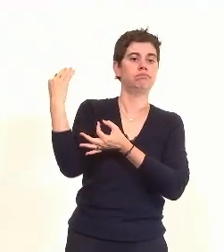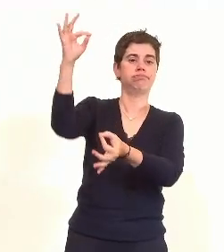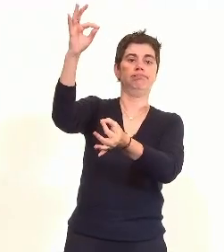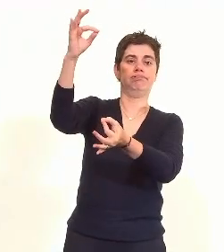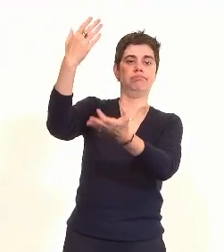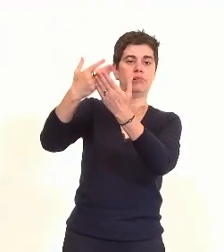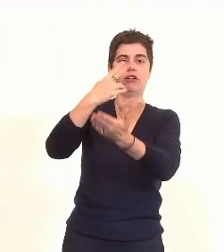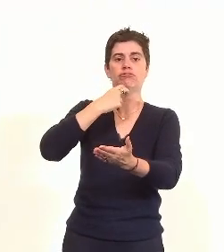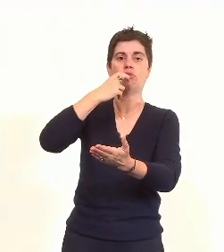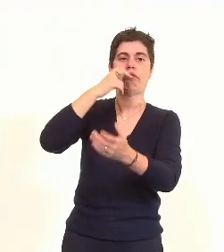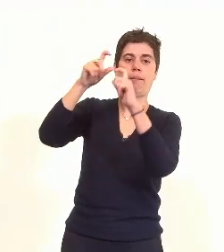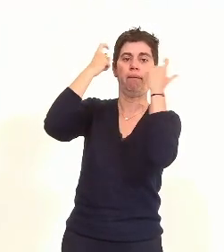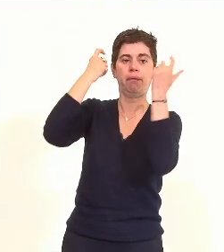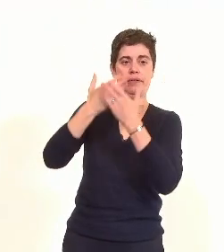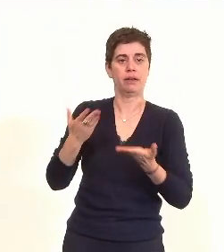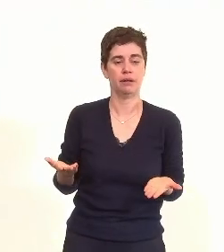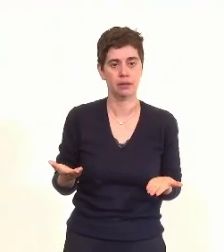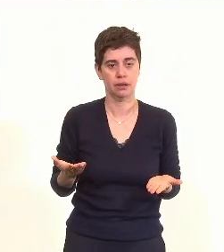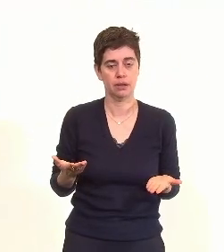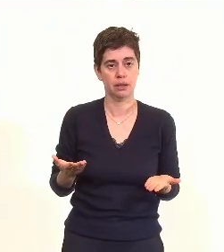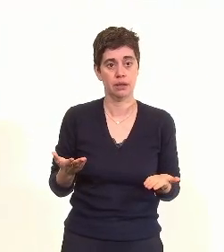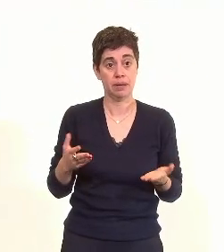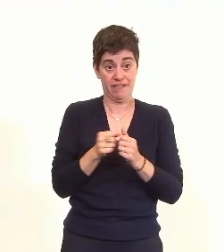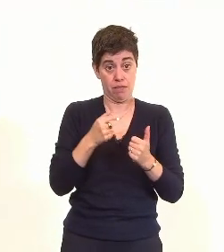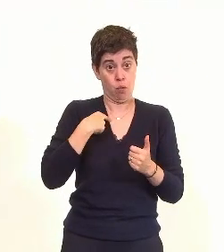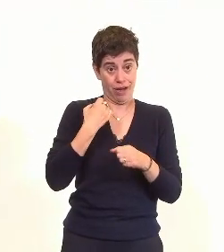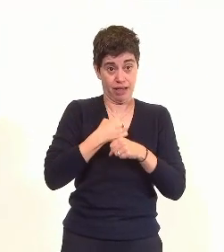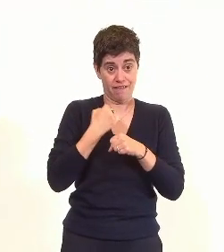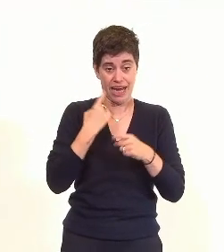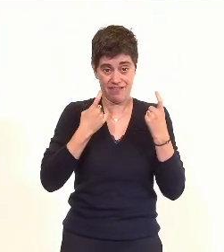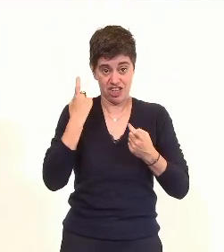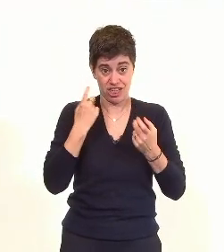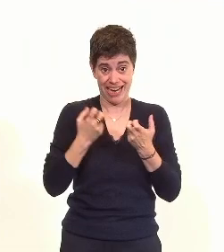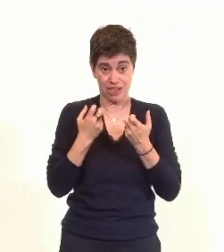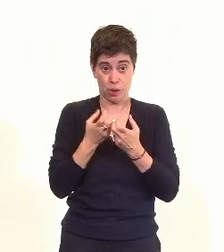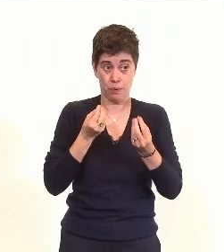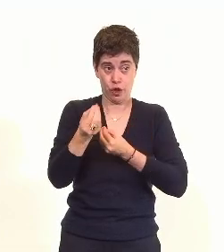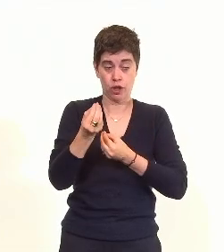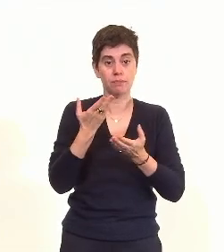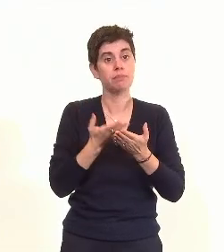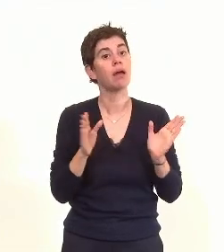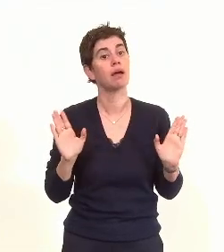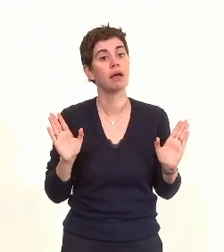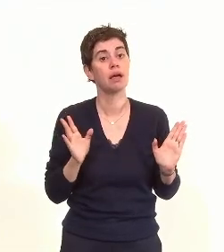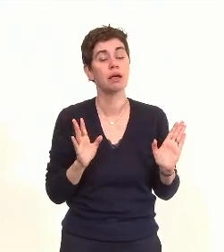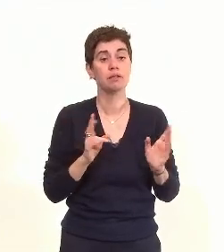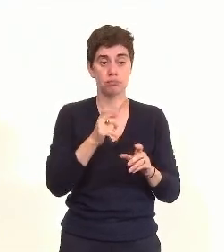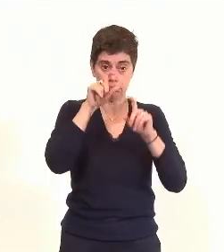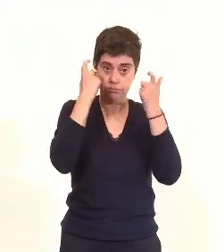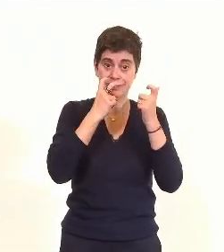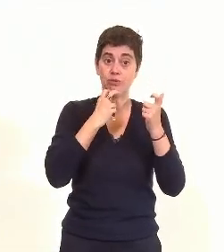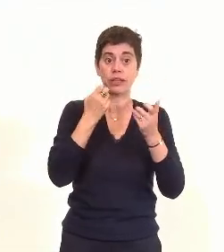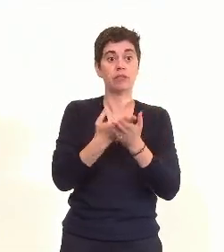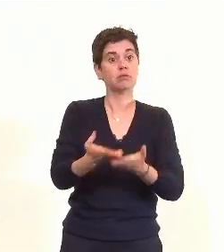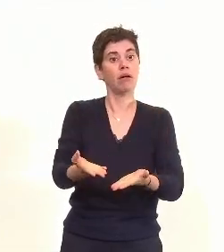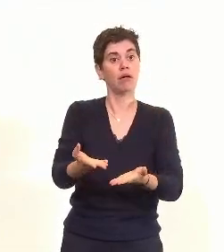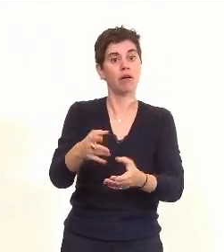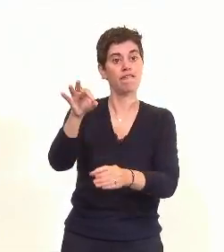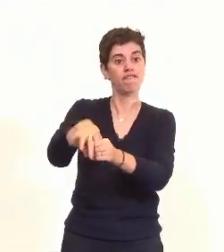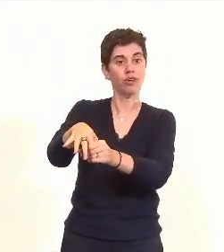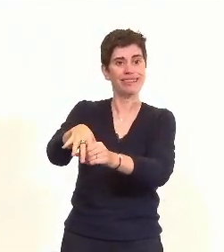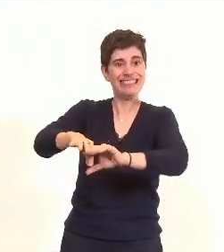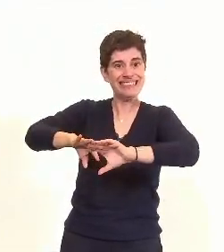la citoyenneté. Et du fait de mes travaux, c'est vrai que c'est un exemple que je prends très souvent. Mais la citoyenneté, elle ne se réduit pas à la question de cet acte ou